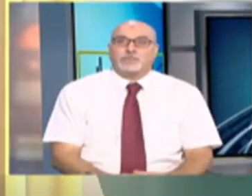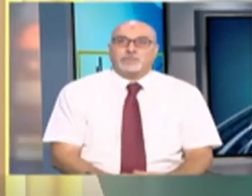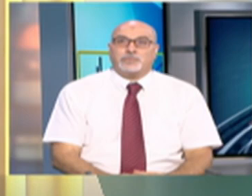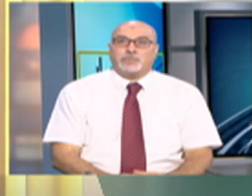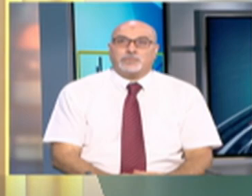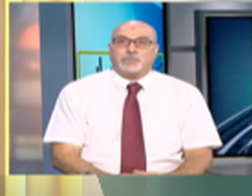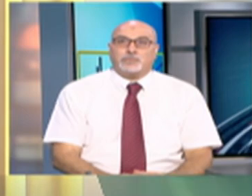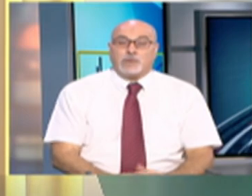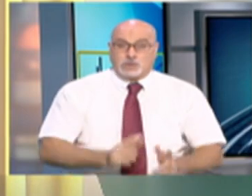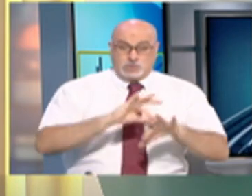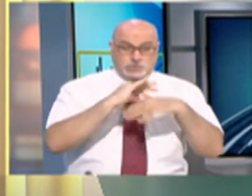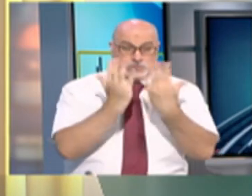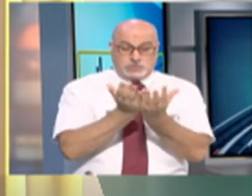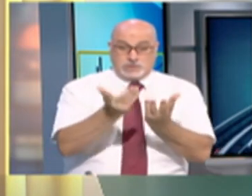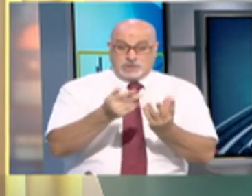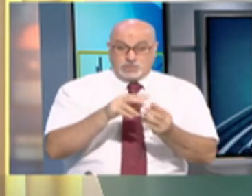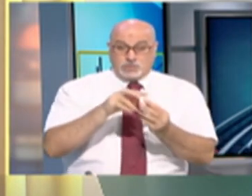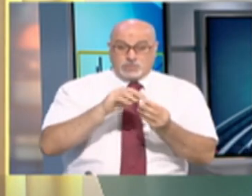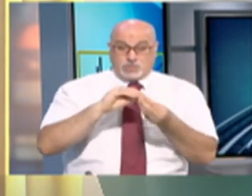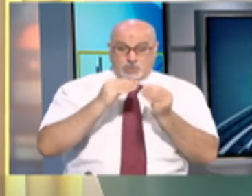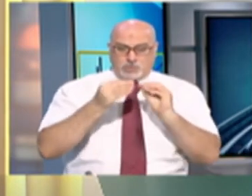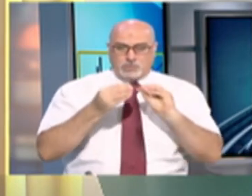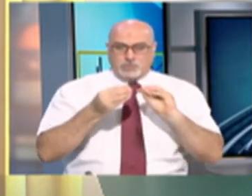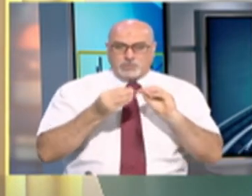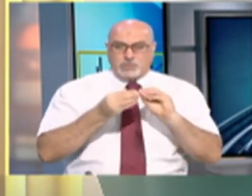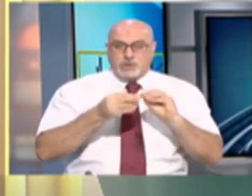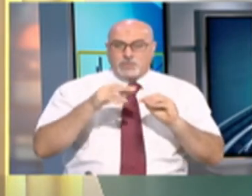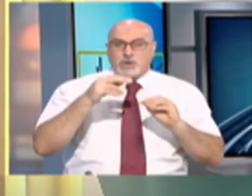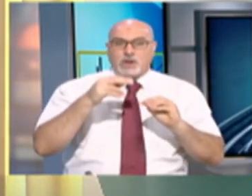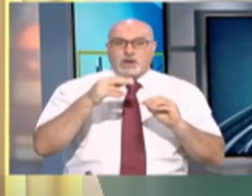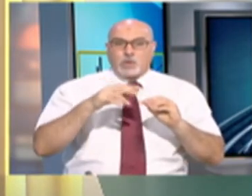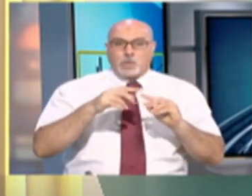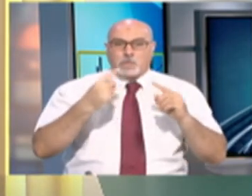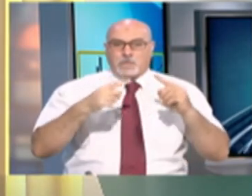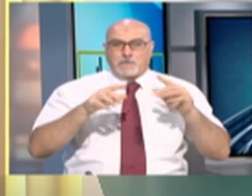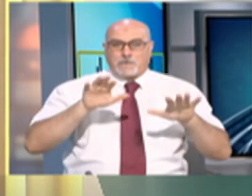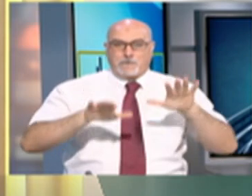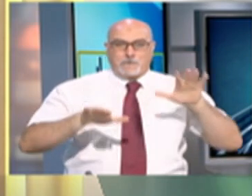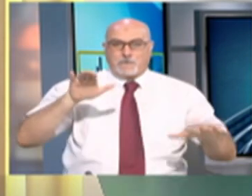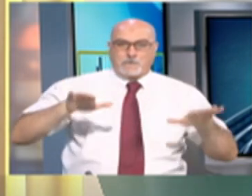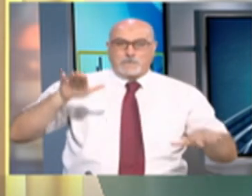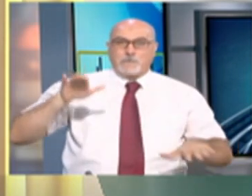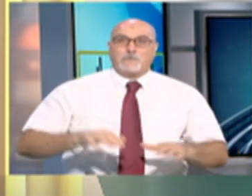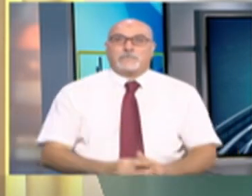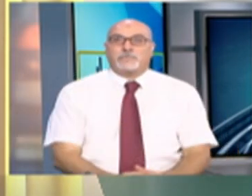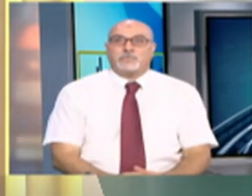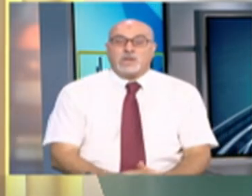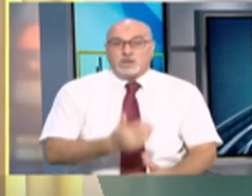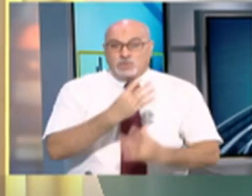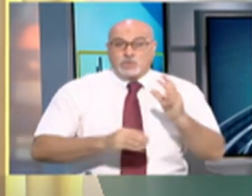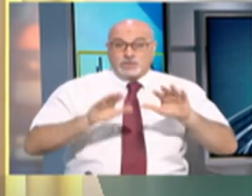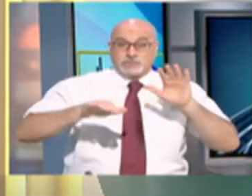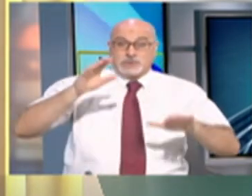يشكلون مصدرا مؤكدا لعدم الاستقرار وغياب التكافؤ في التنمية.